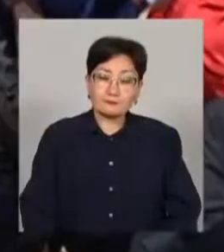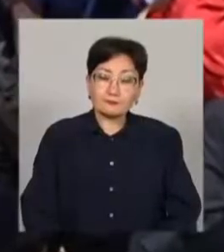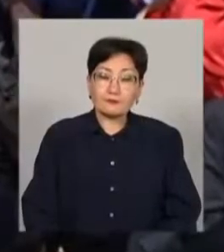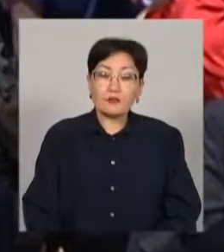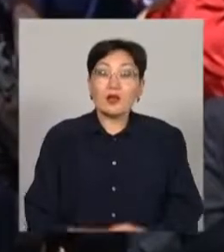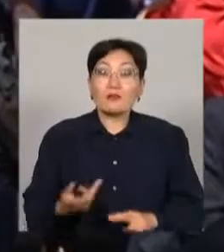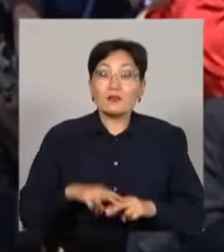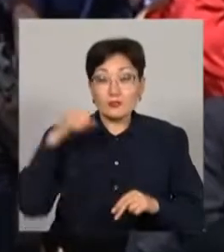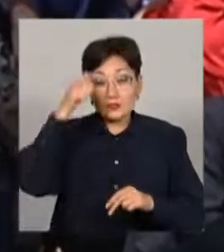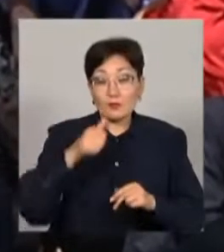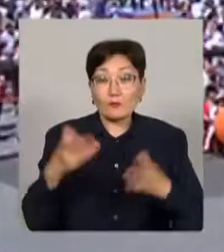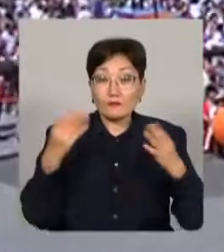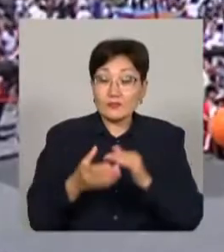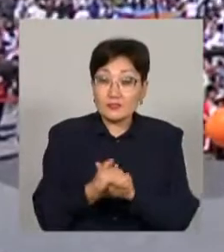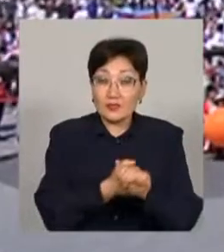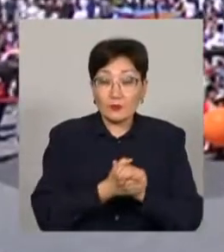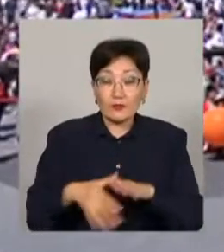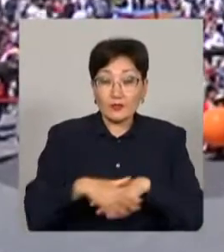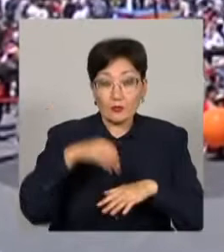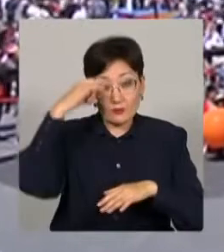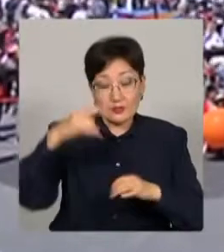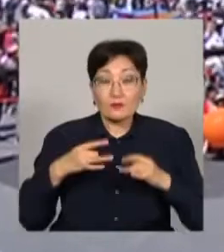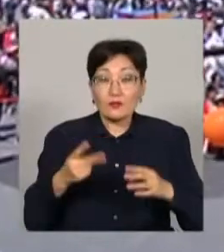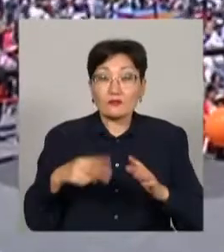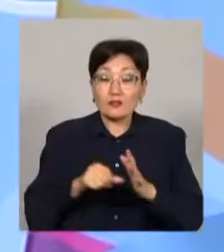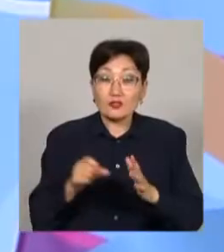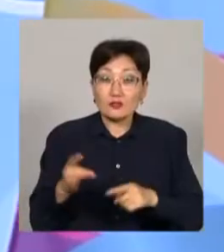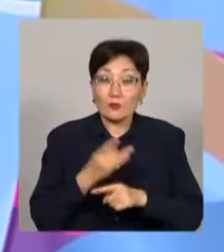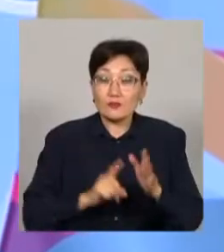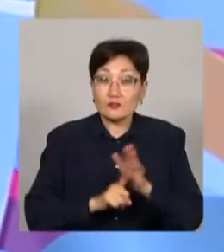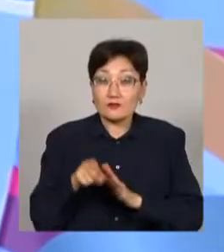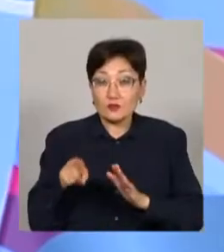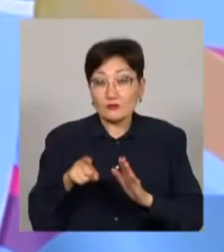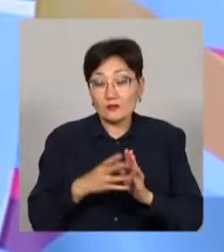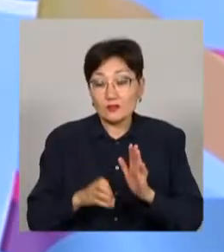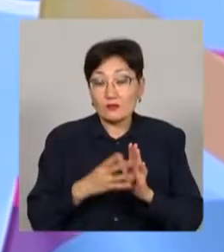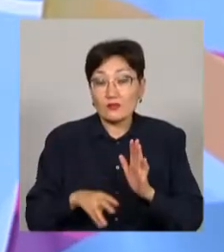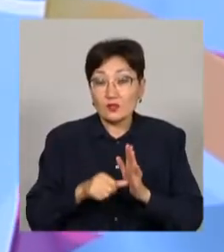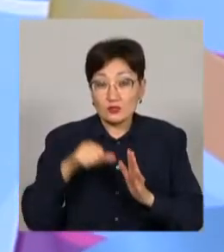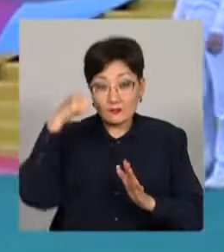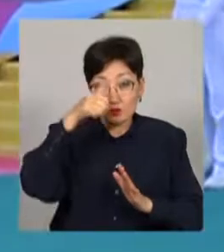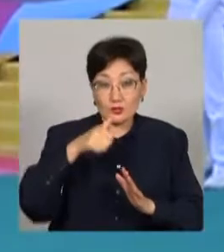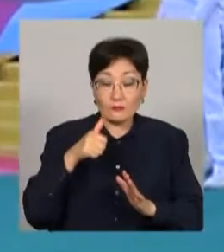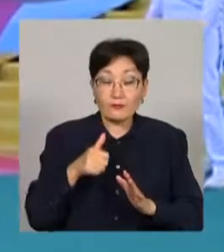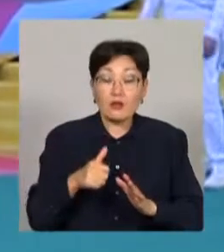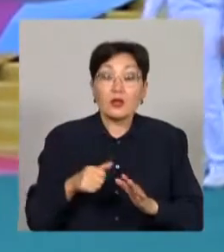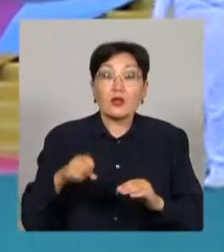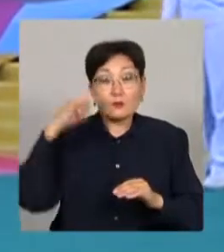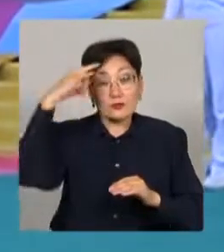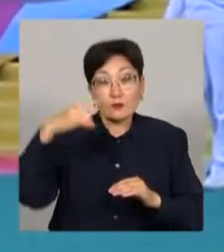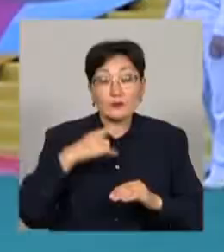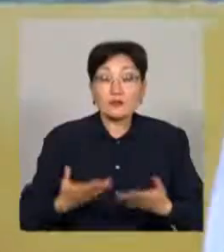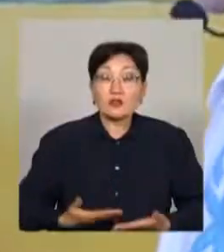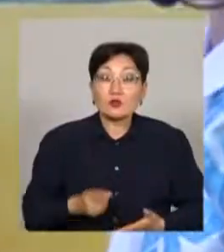Отметим, в этом году День единства народа Казахстана отмечается 26-й раз, начиная с 1996 года. В стране проживает